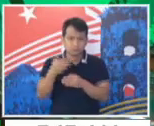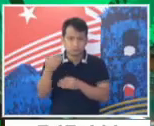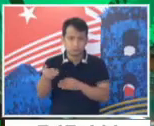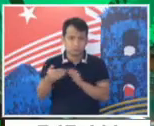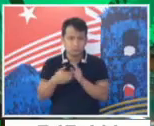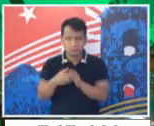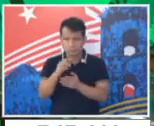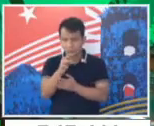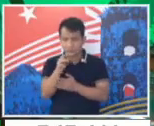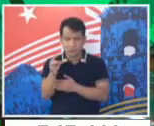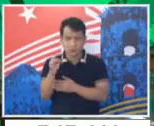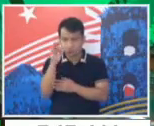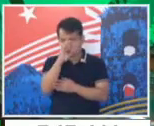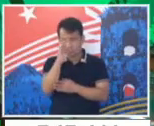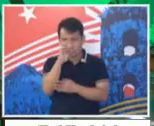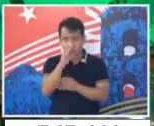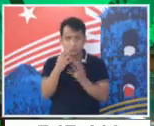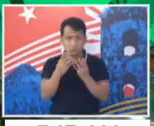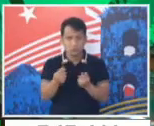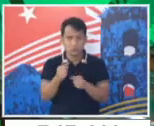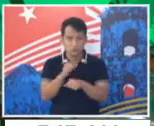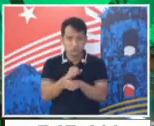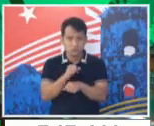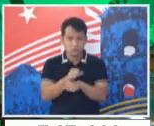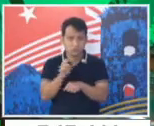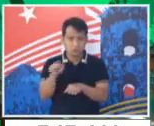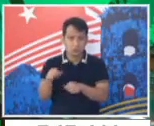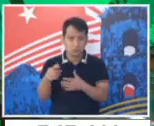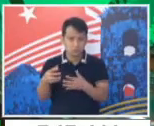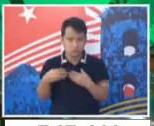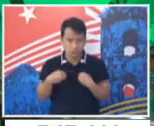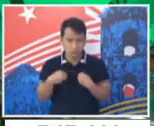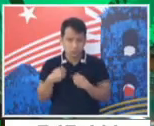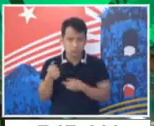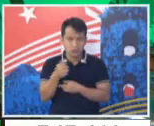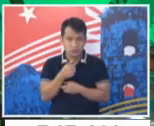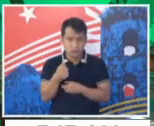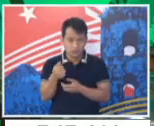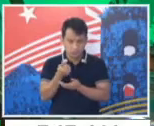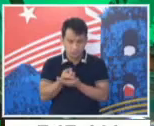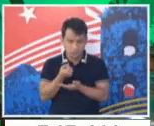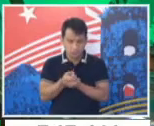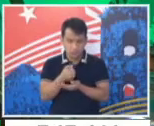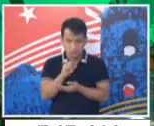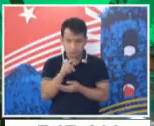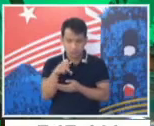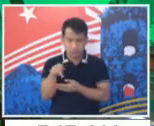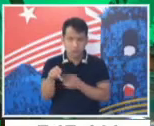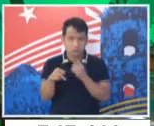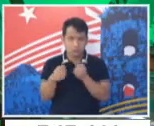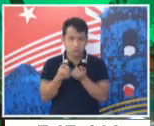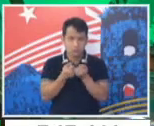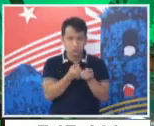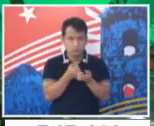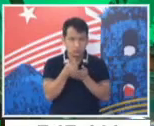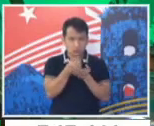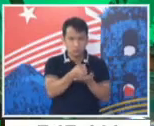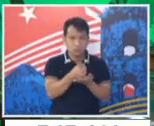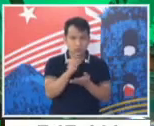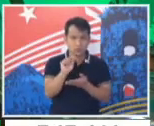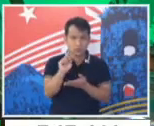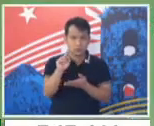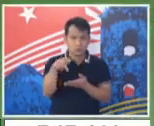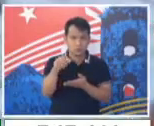8 daang Pilipinong nawalan po ng trabaho ang makakatanggap ng ayuda sa ilalim po ng tulong, pangkabuhayan o tupad ng